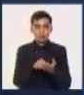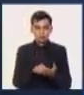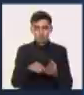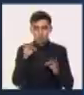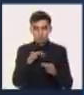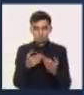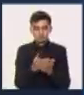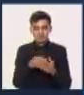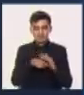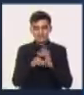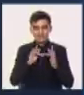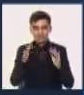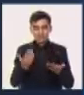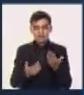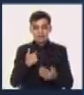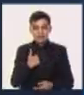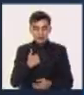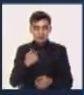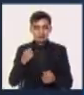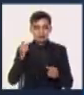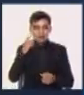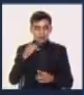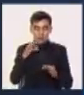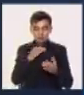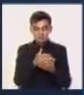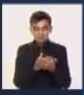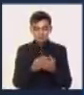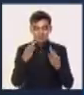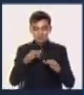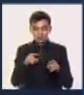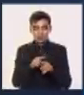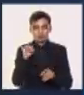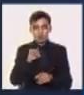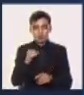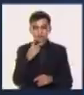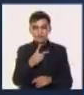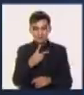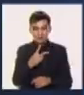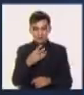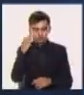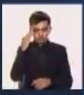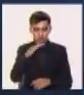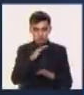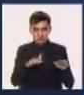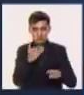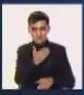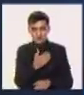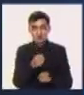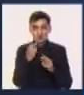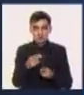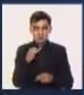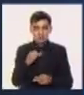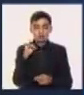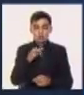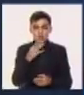есть, если я имею доступ, к историям двух совершенно чужих детей, соответственно, к